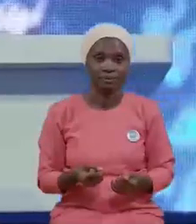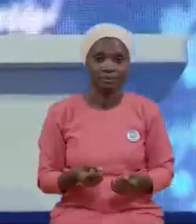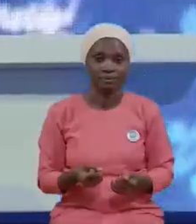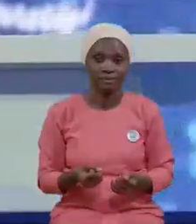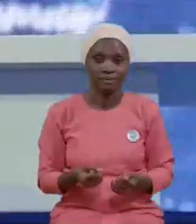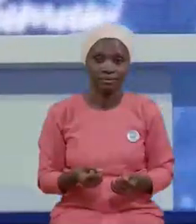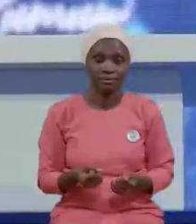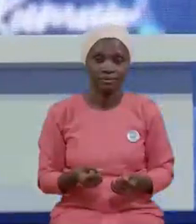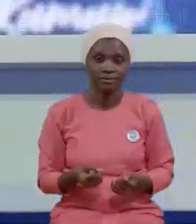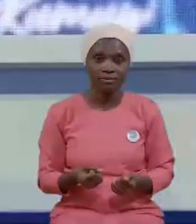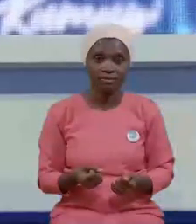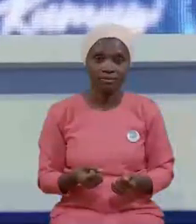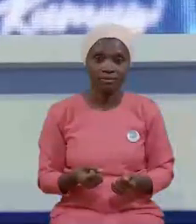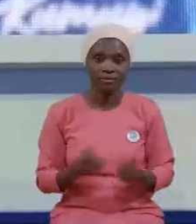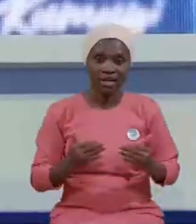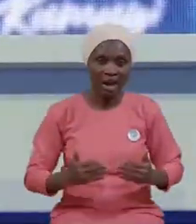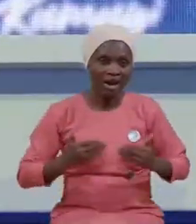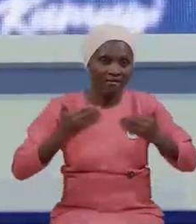Avancer dans la nature,